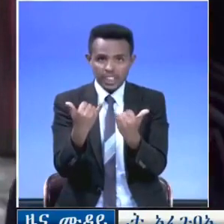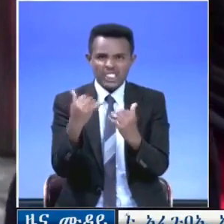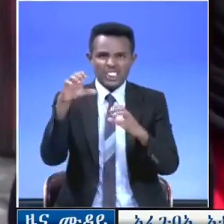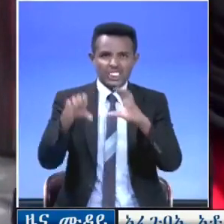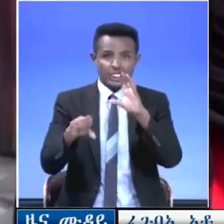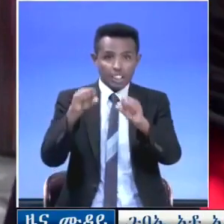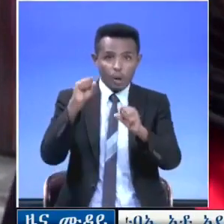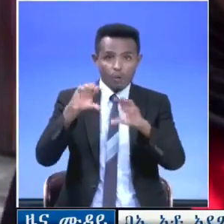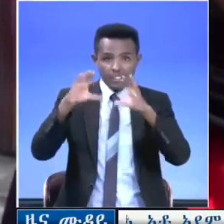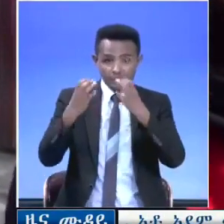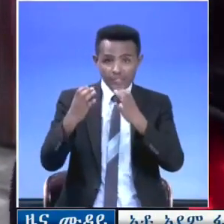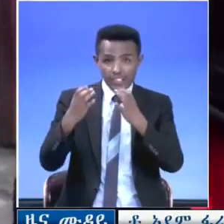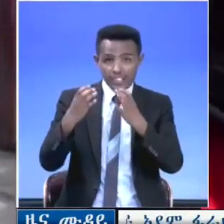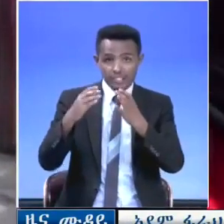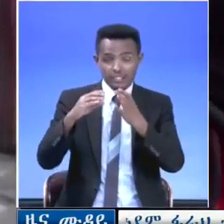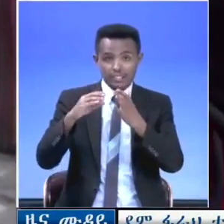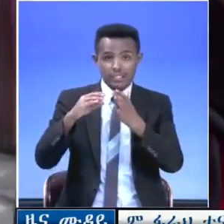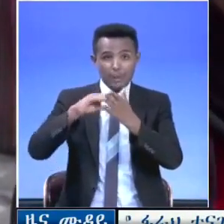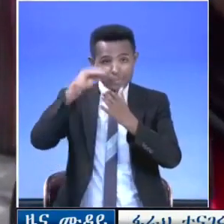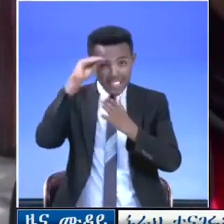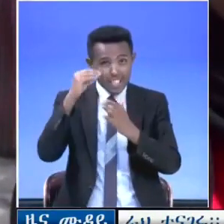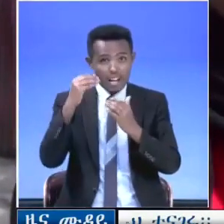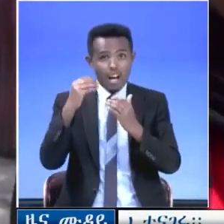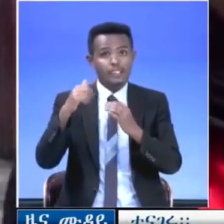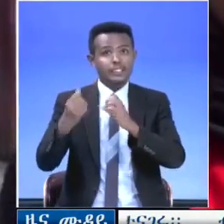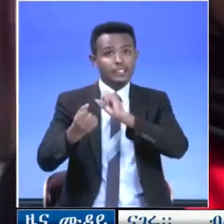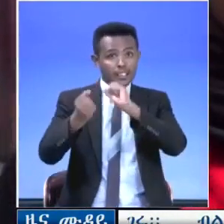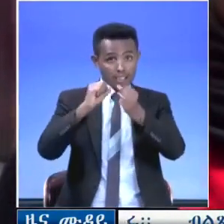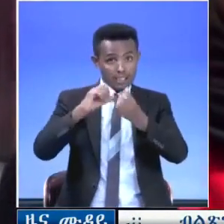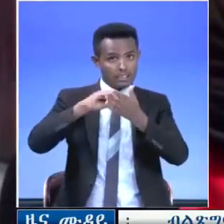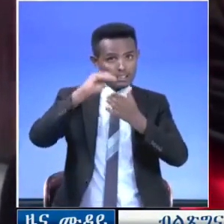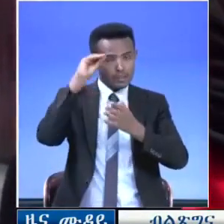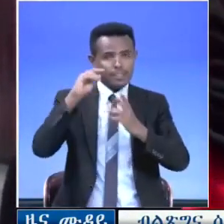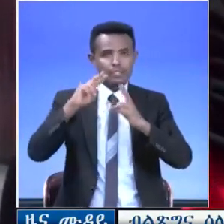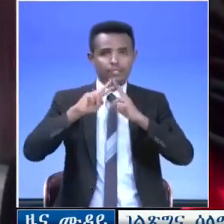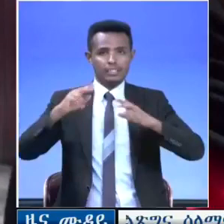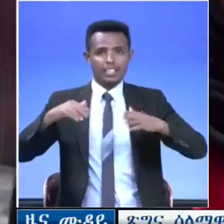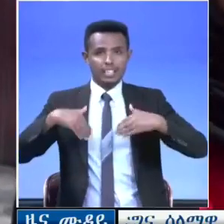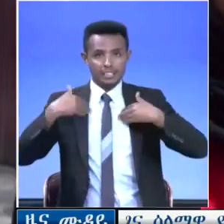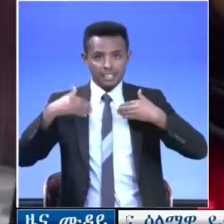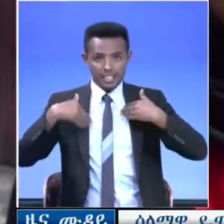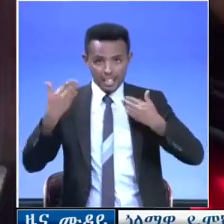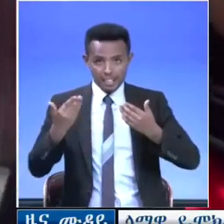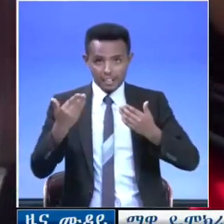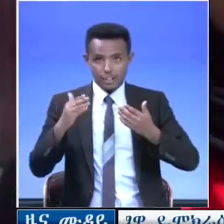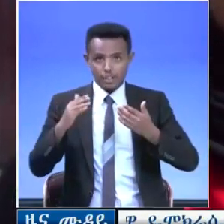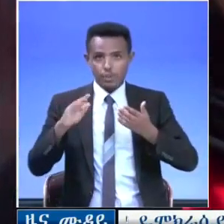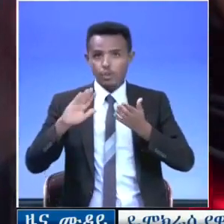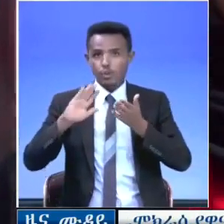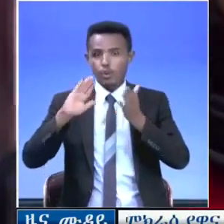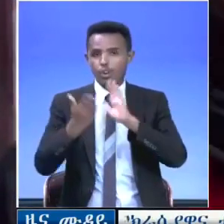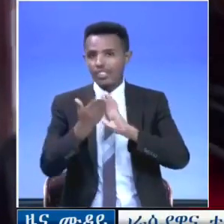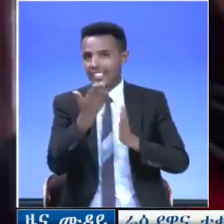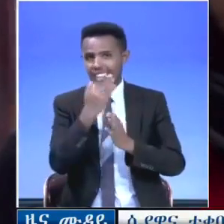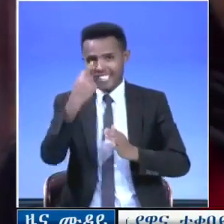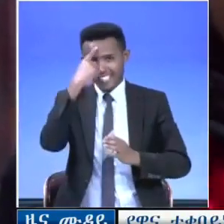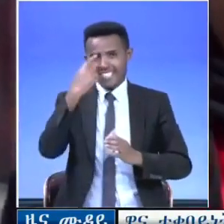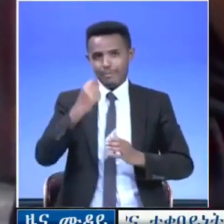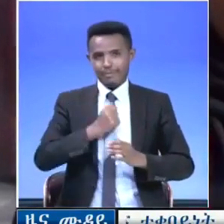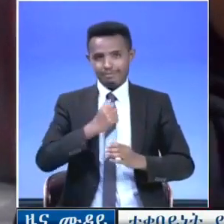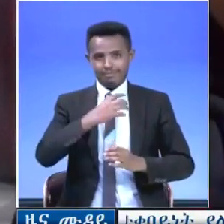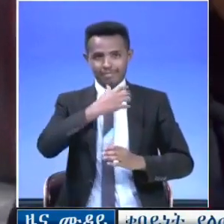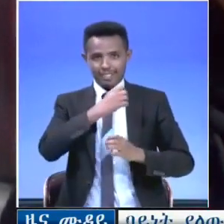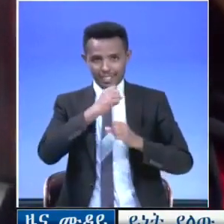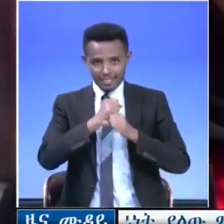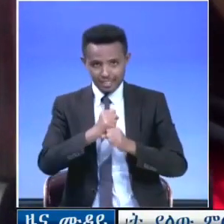ክላስ ተምረን እዛኛው ስንማር በጣም ደስ ይላል እና ደግሞ የሆነ ነገርም ኮንፊደንስ ምናምን ደስ ይለናል።